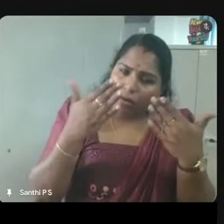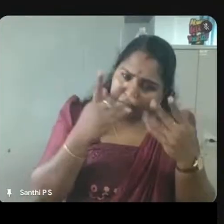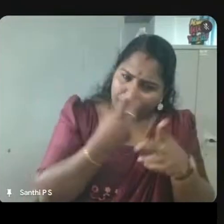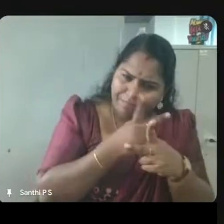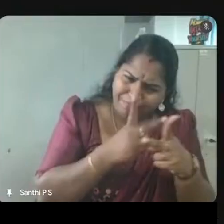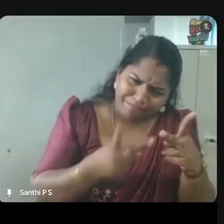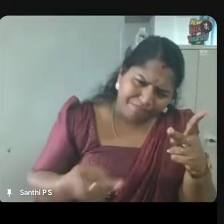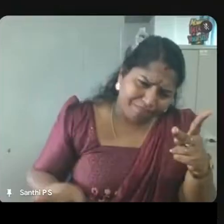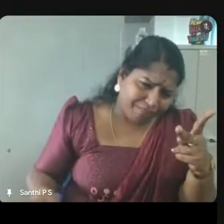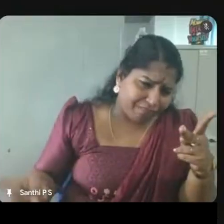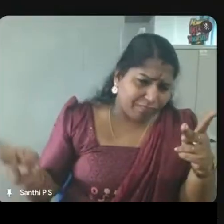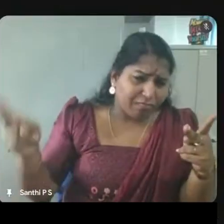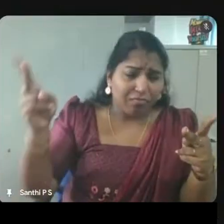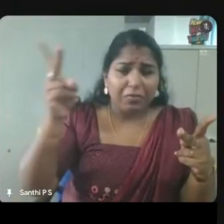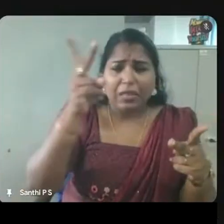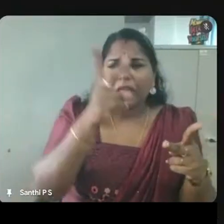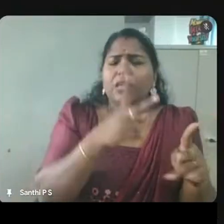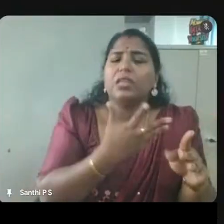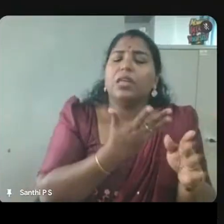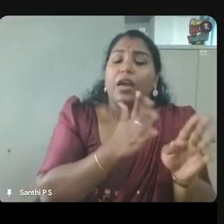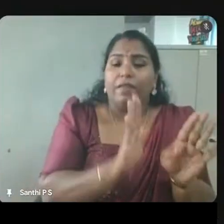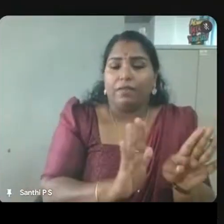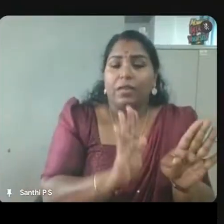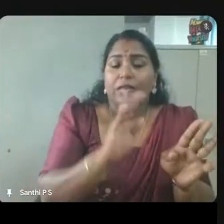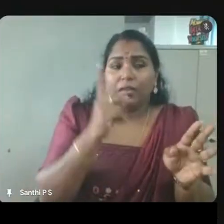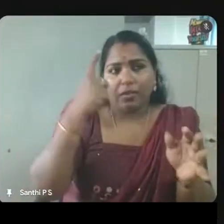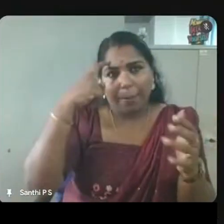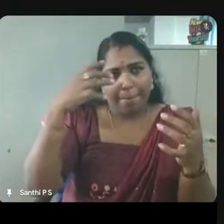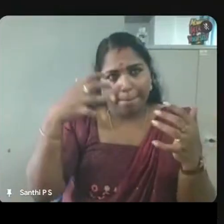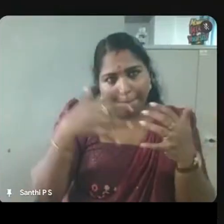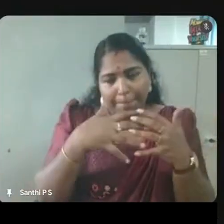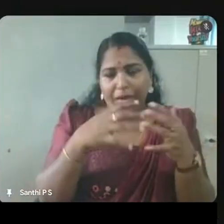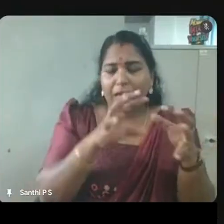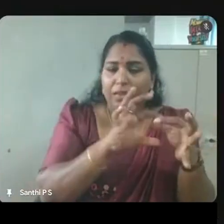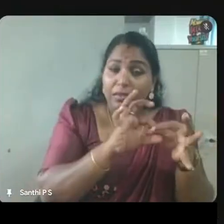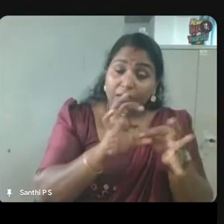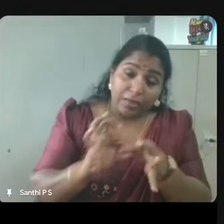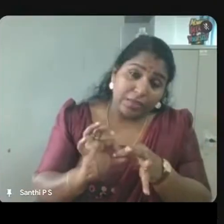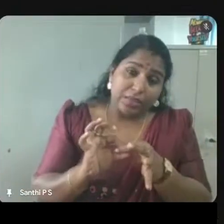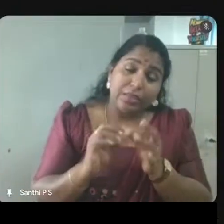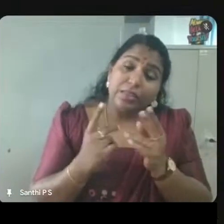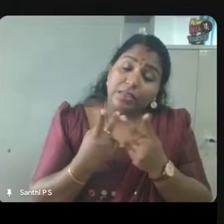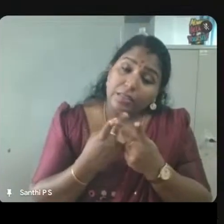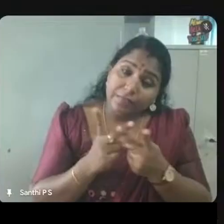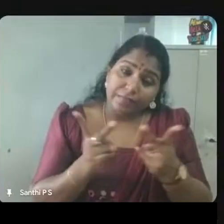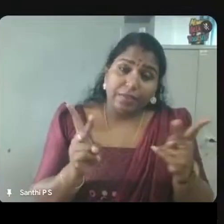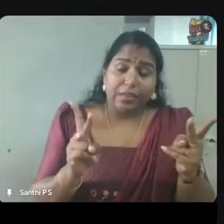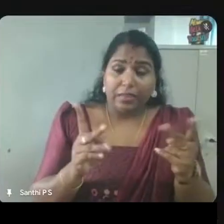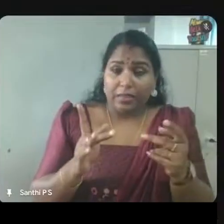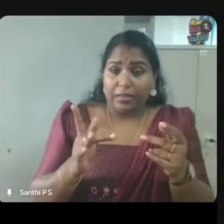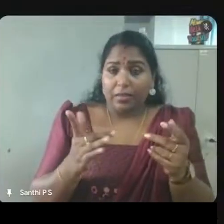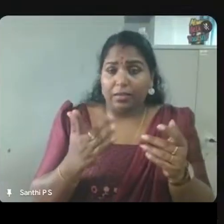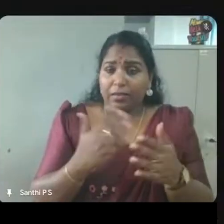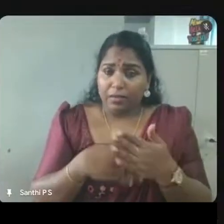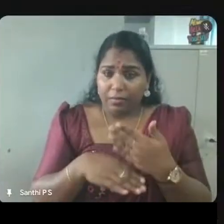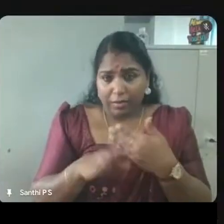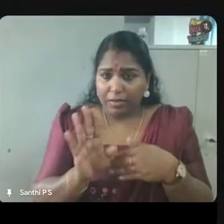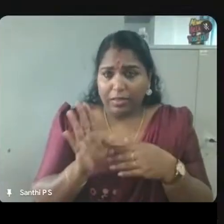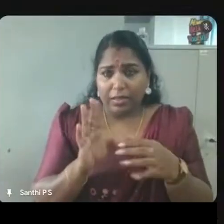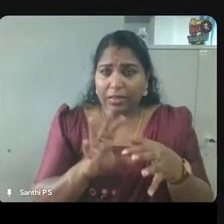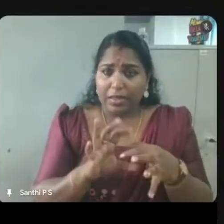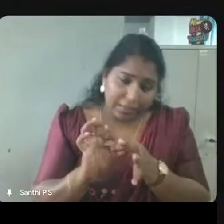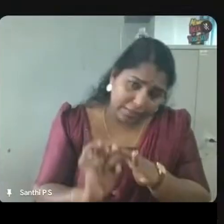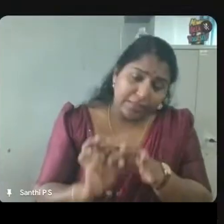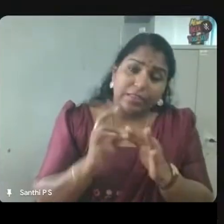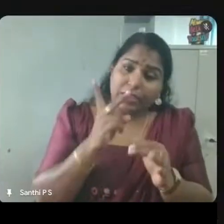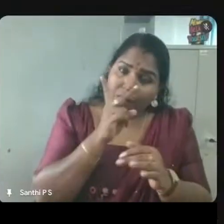തരത്തിലുള്ള ബ്രെയിൻ റിലേറ്റഡ് കാരണങ്ങൾ കൊണ്ട് സെറിബ്രൽ വിഷ്വൽ ഇമ്പയർമെന്റ് എന്ന് പറയുന്ന ഒരു കാറ്റഗറി കുട്ടികളെയും